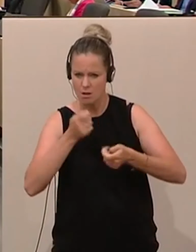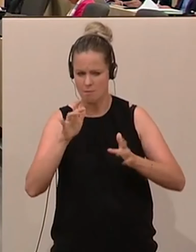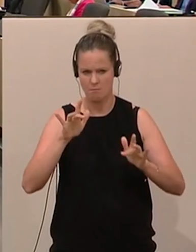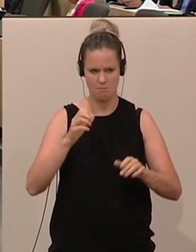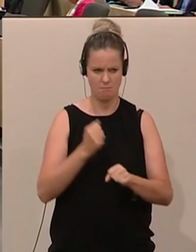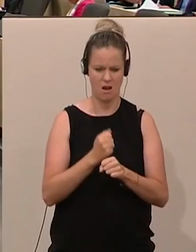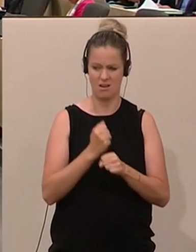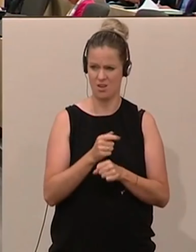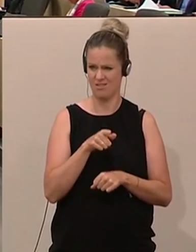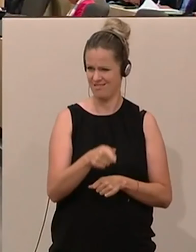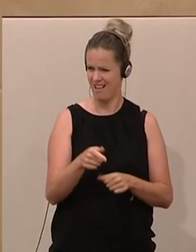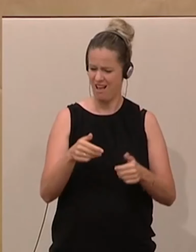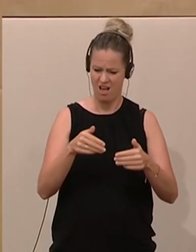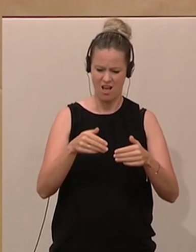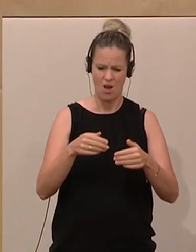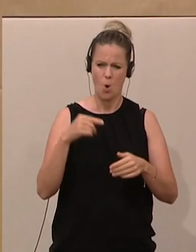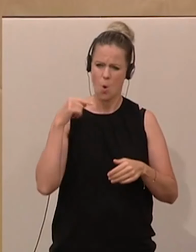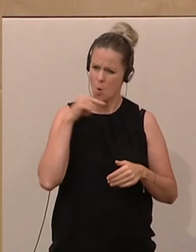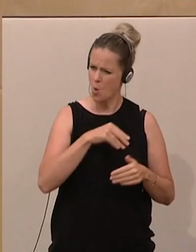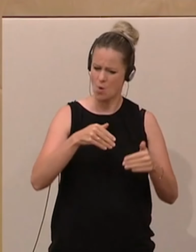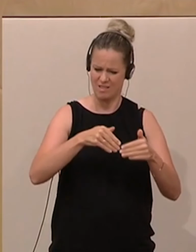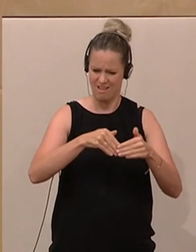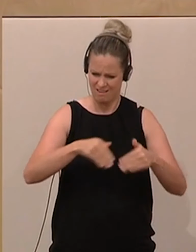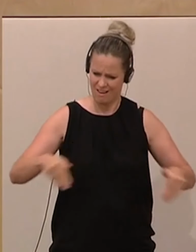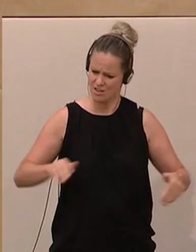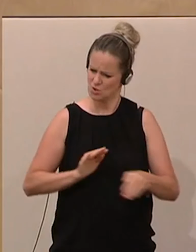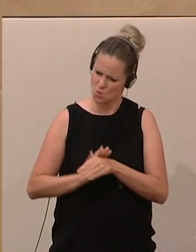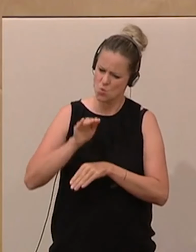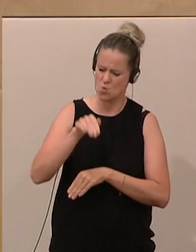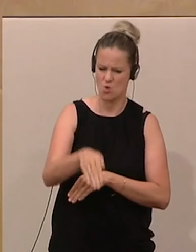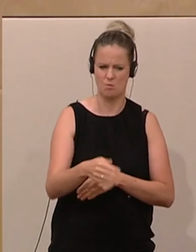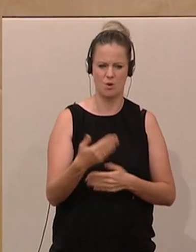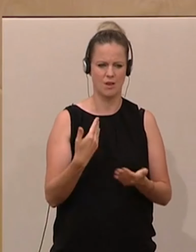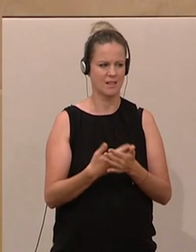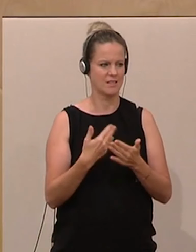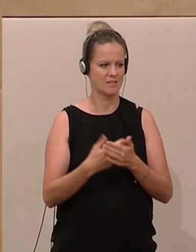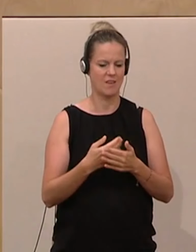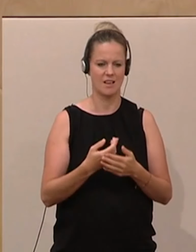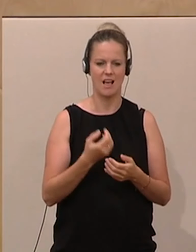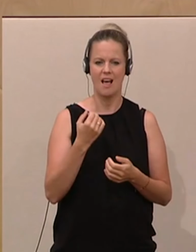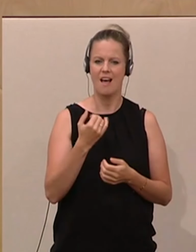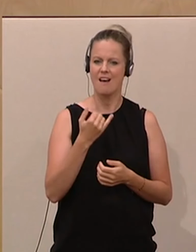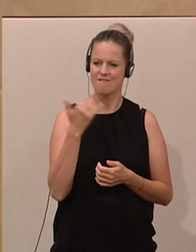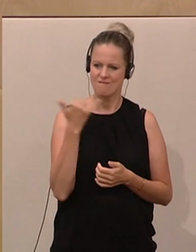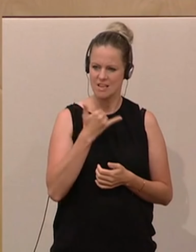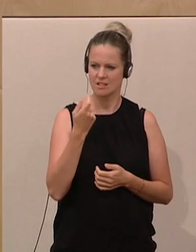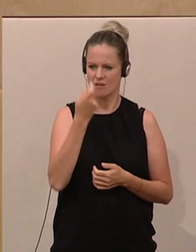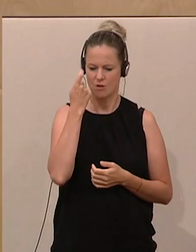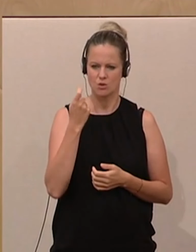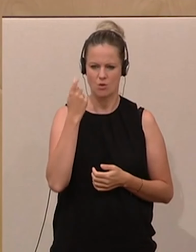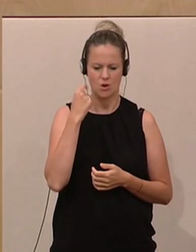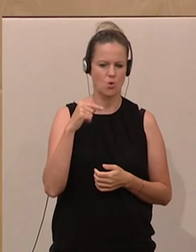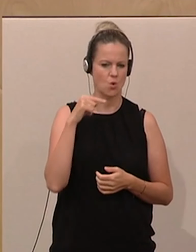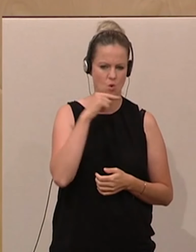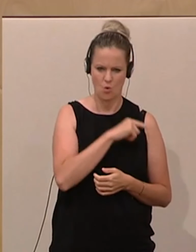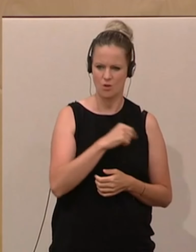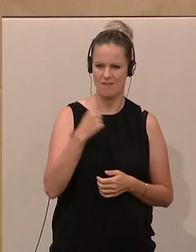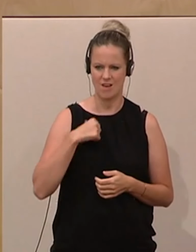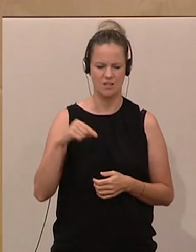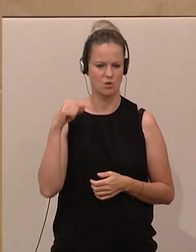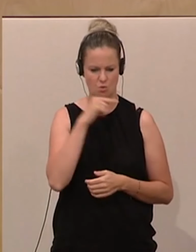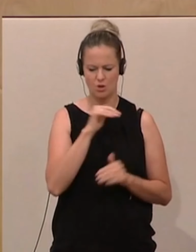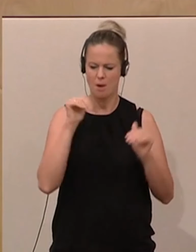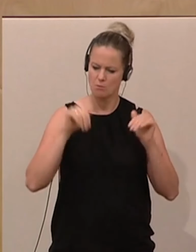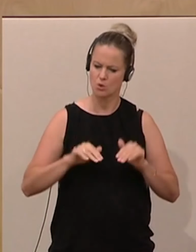rote linien überschritten und der erste rot-weiß-rote wasserversorgung in top-qualität höchst schützenswert und